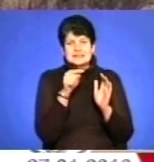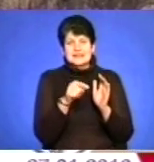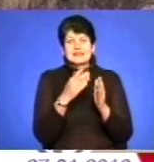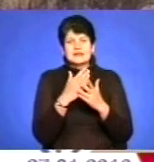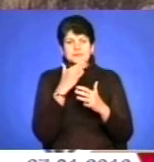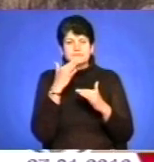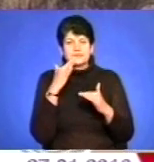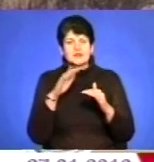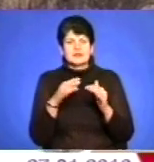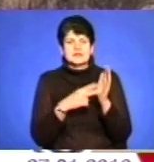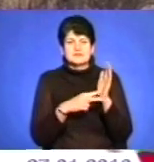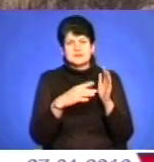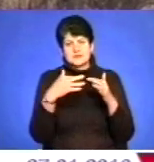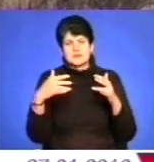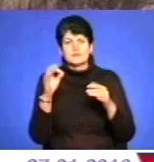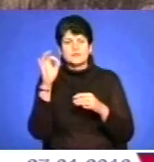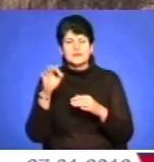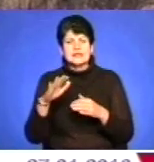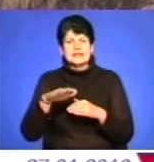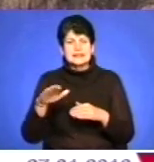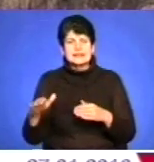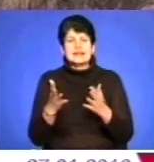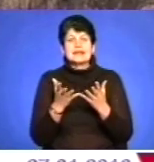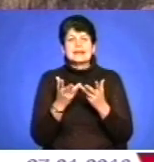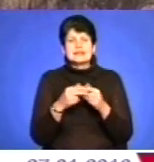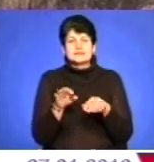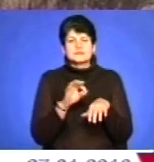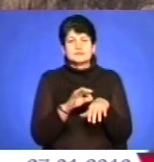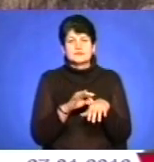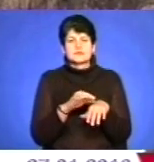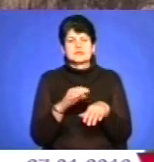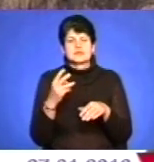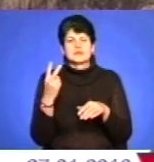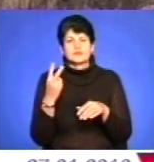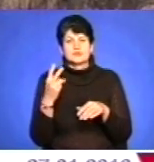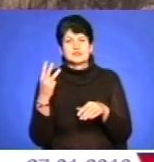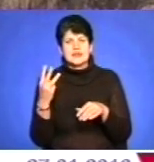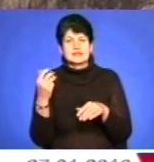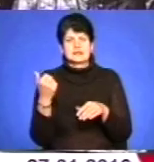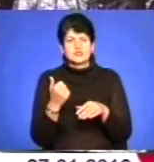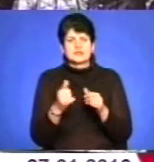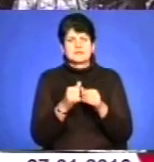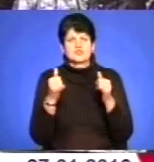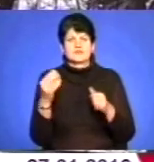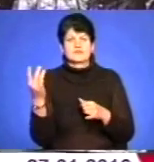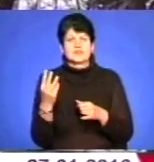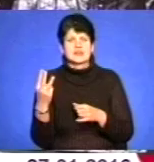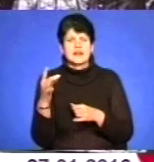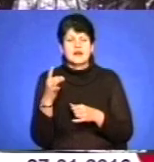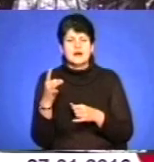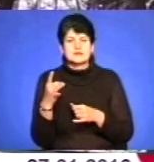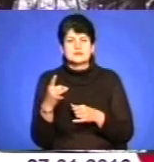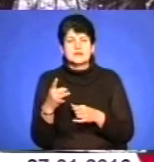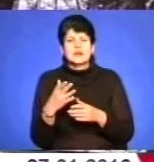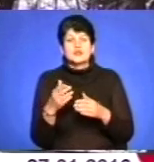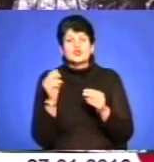діти. Відповідно, кількість госпіталізованих за третій тиждень порівнянні з другим тижнем зросла в 3 рази. Через епідемію грипу школи